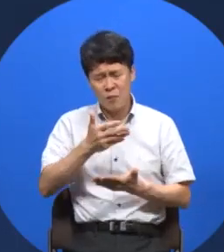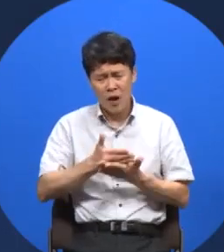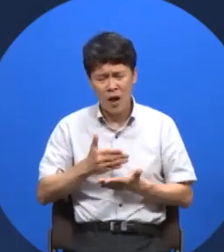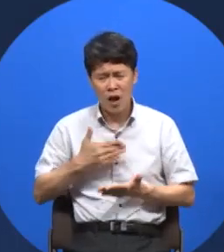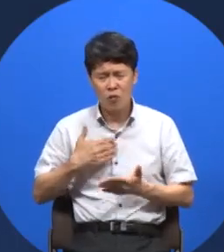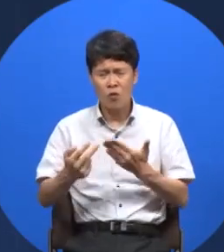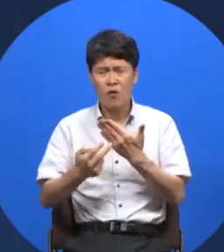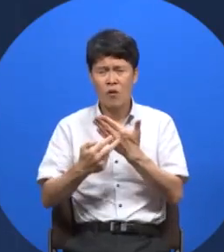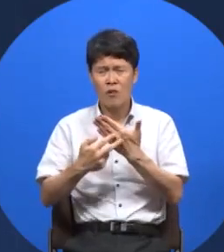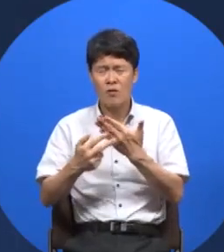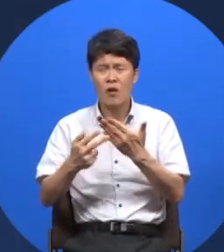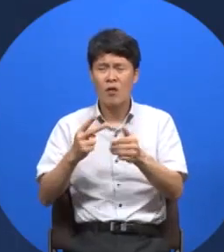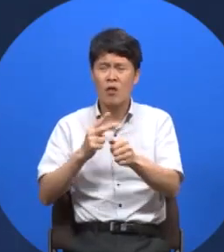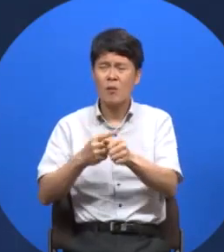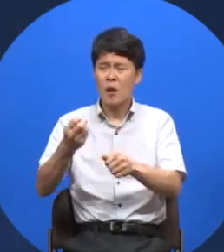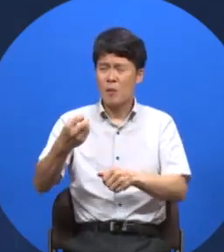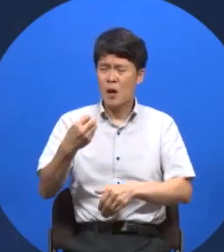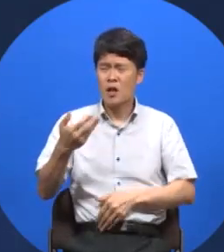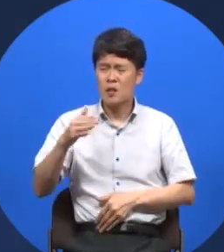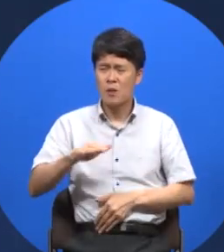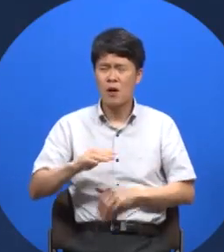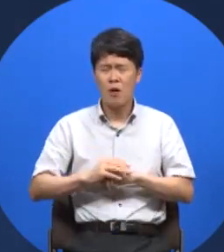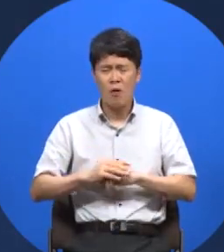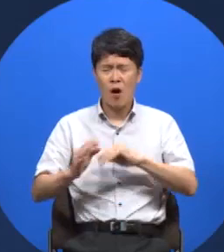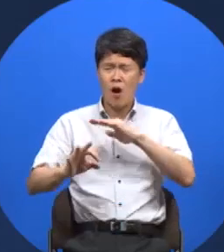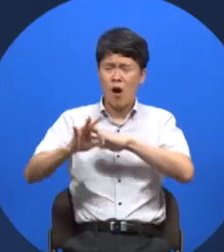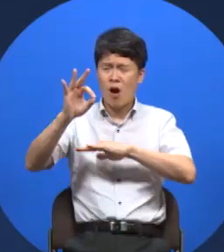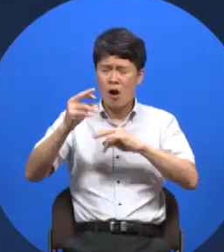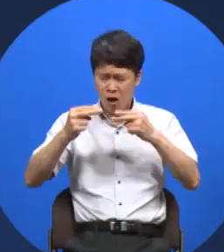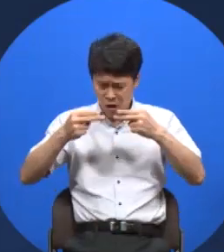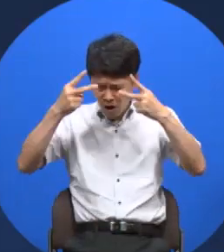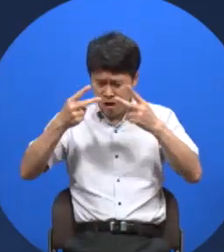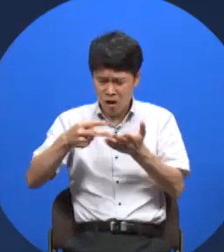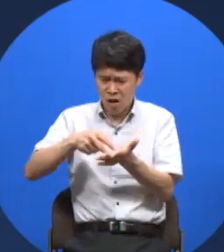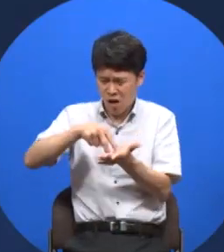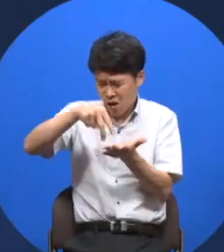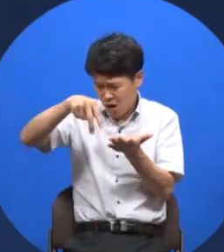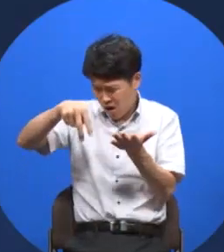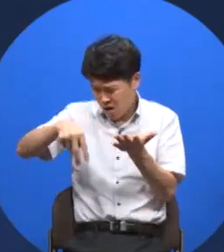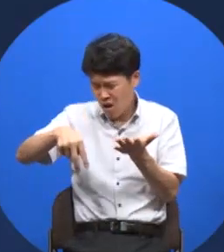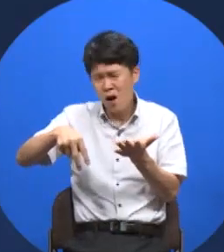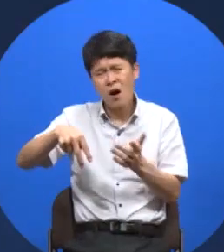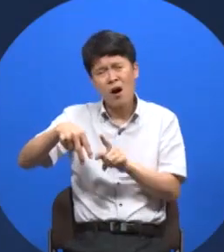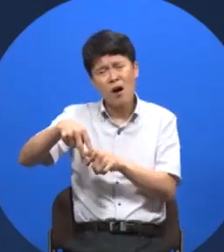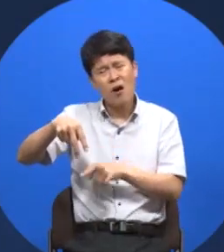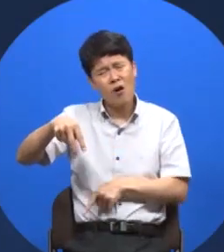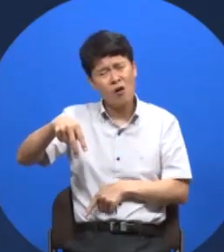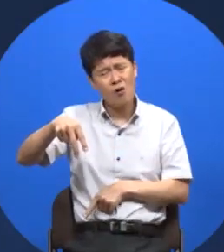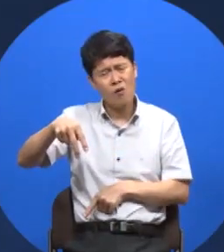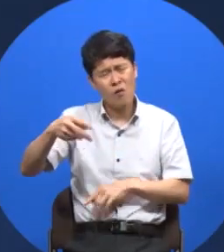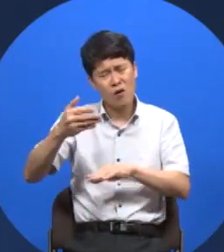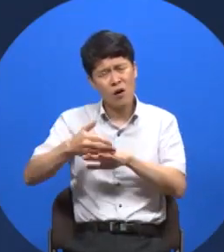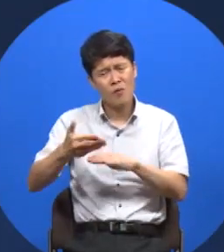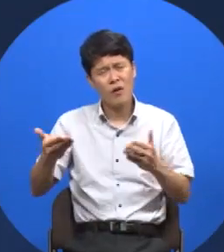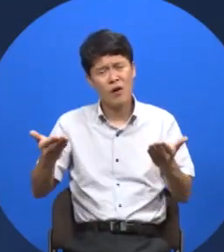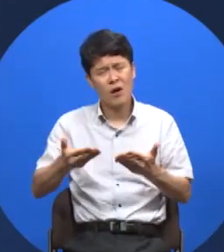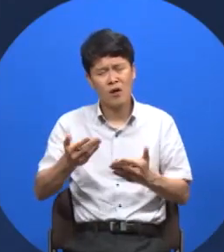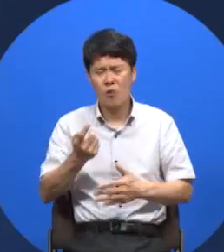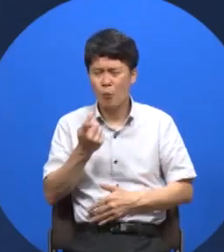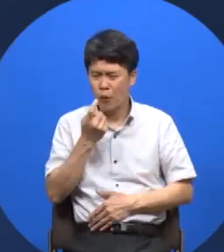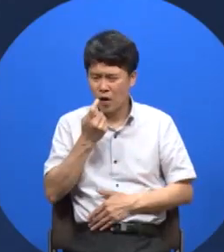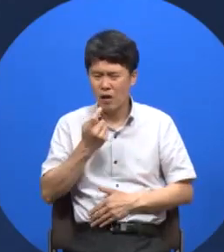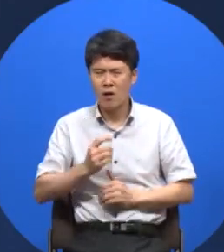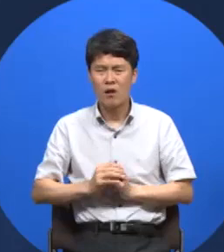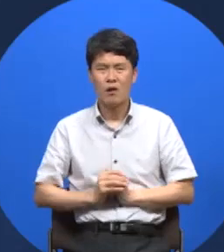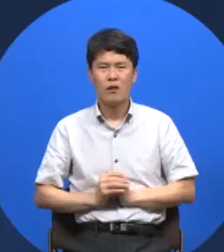진단이지만 아침에 일어나는 일이 이렇게도 감사한 일임을 새삼스럽게 배웠다.